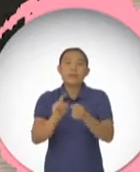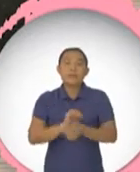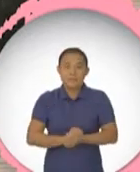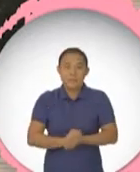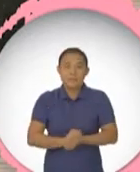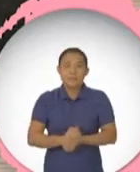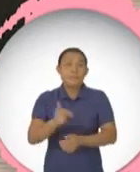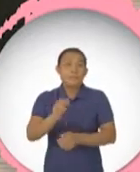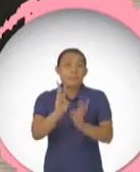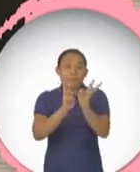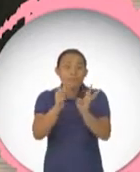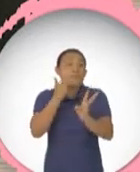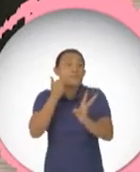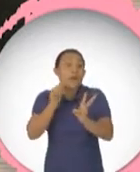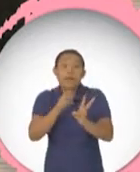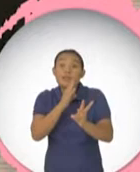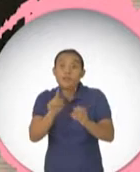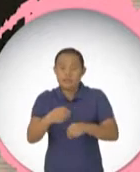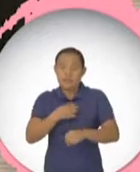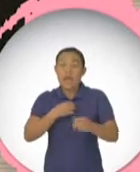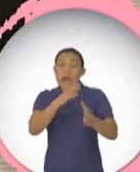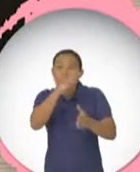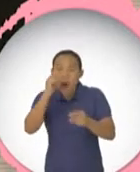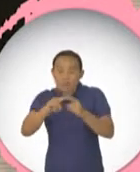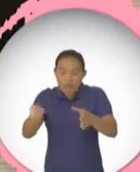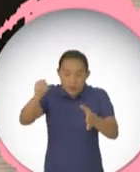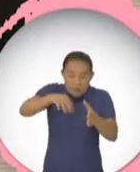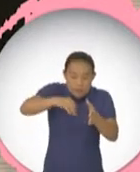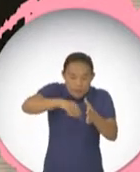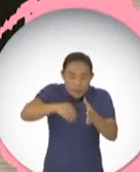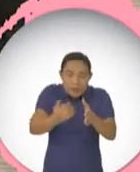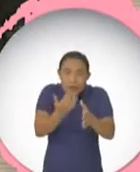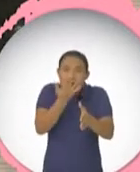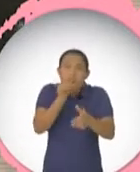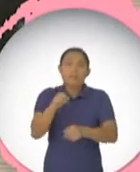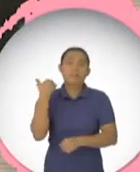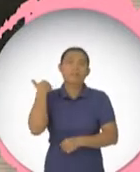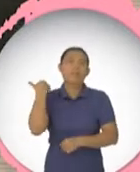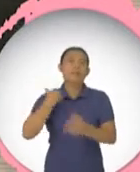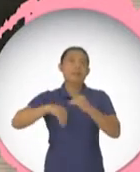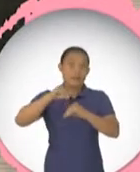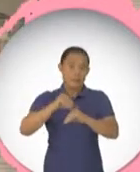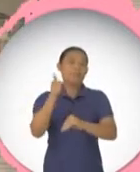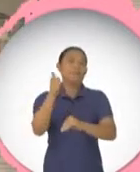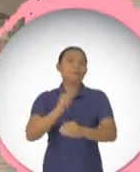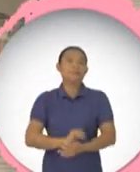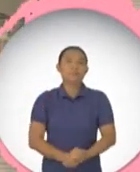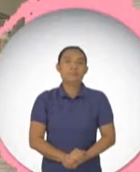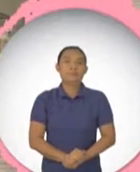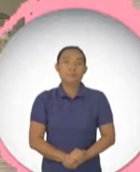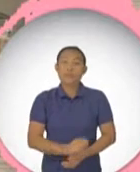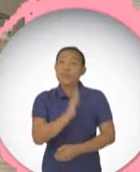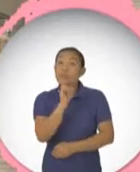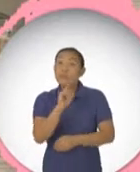ผสมลงไปในน้ำตาลเลยค่ะน้ำตาลก็จะมีกลิ่นอบเชยแล้วก็พายกรอบของเราก็จะเพิ่มกลิ่นรสเพิ่มขึ้นนะคะ ถ้าไม่ใช่อบเช